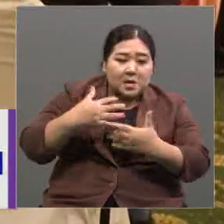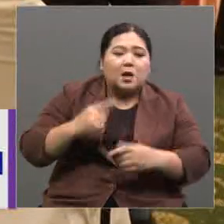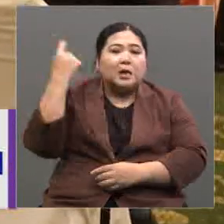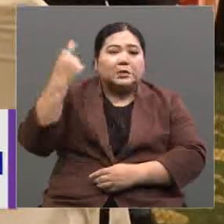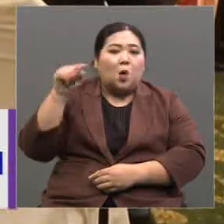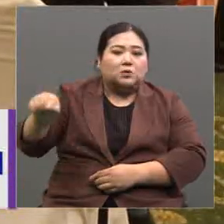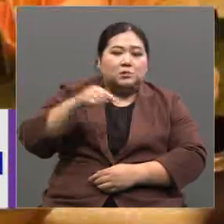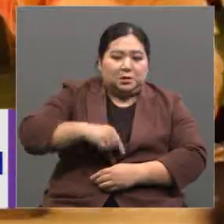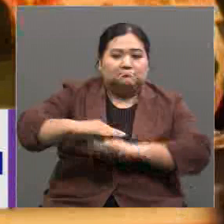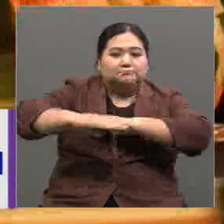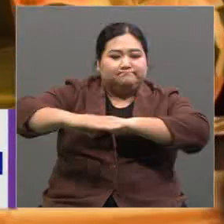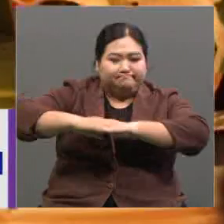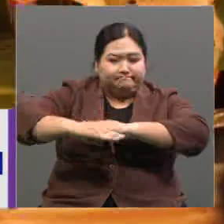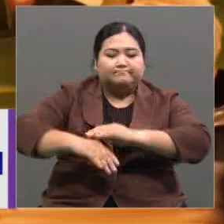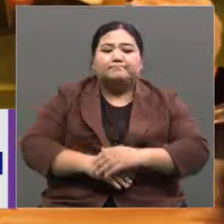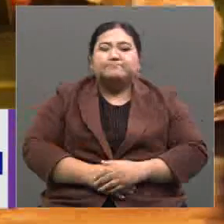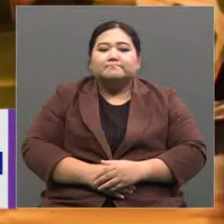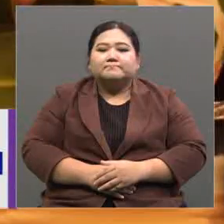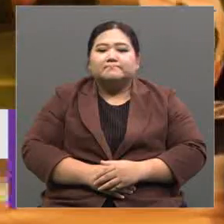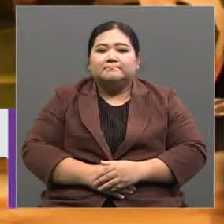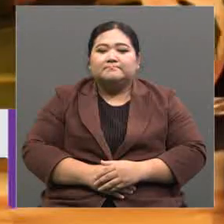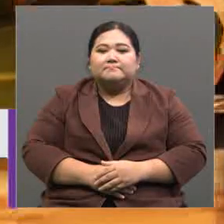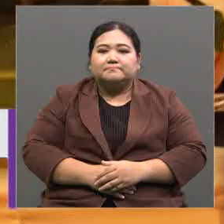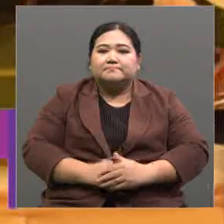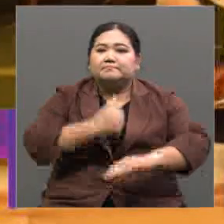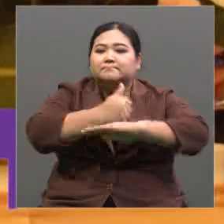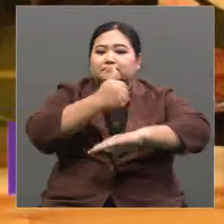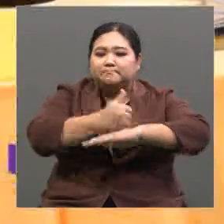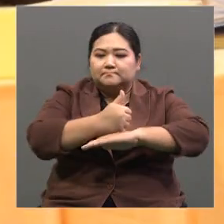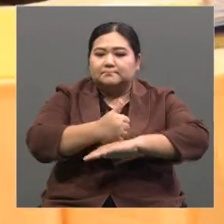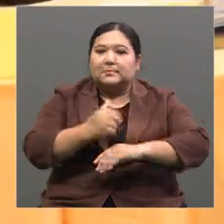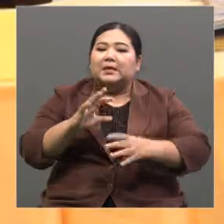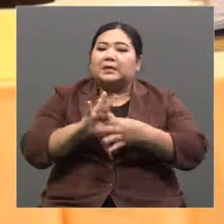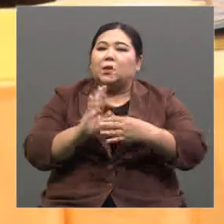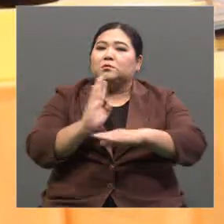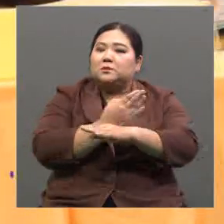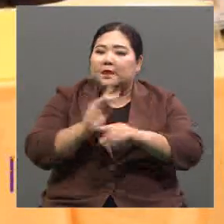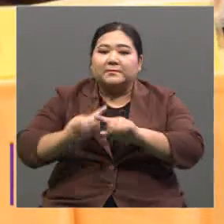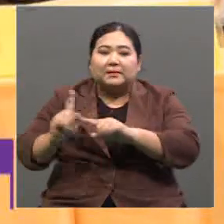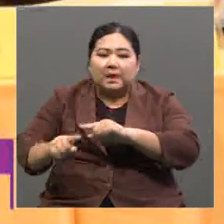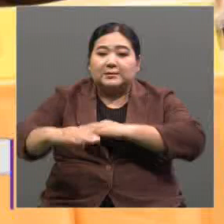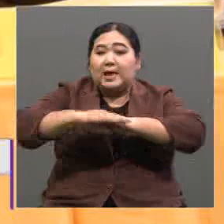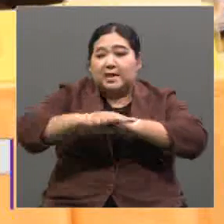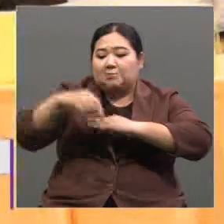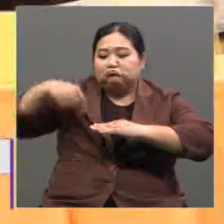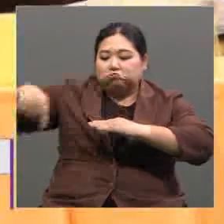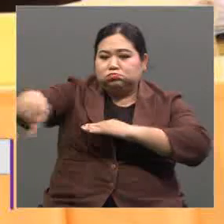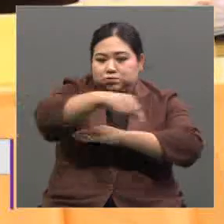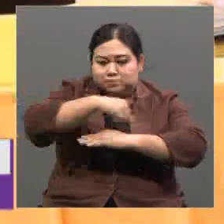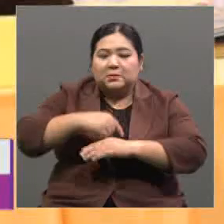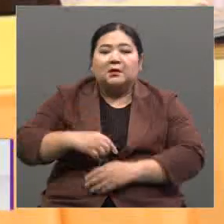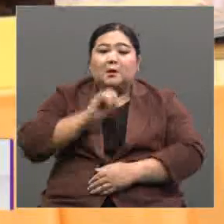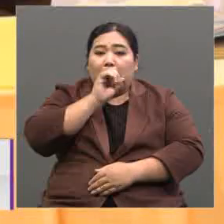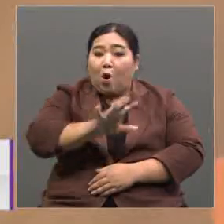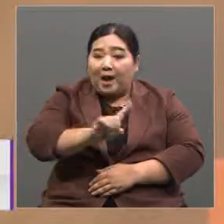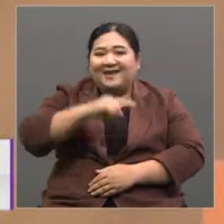นางสาวอัญชลีดวงแก้วผู้อำนวยการกองความมั่นคงกิจการชายแดนและประเทศรอบบ้านก็ย้ำว่าไทยและมาเลเซียมีความร่วม